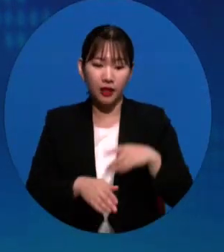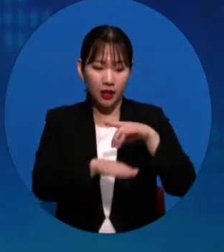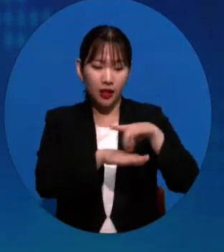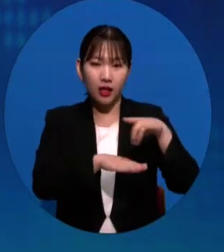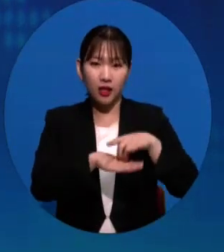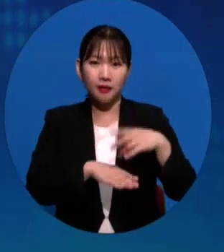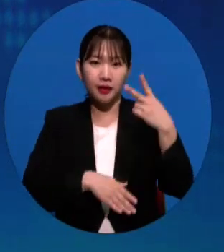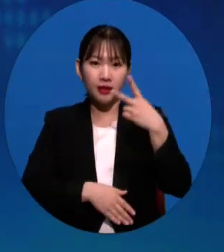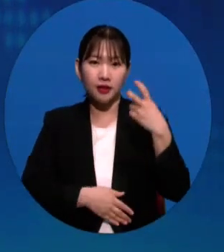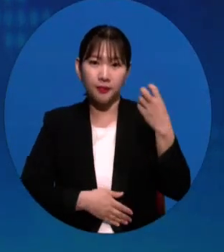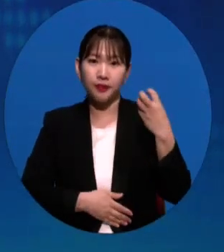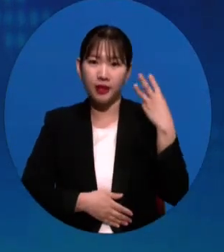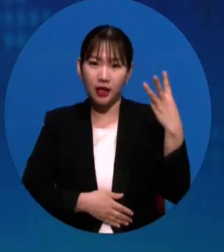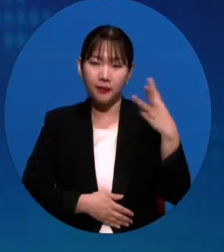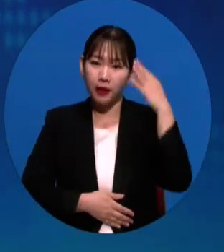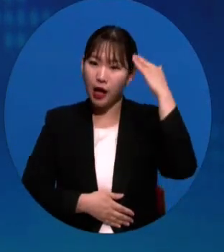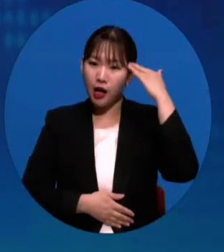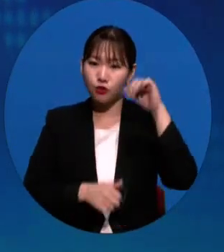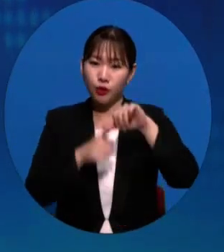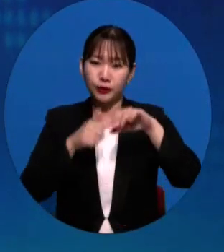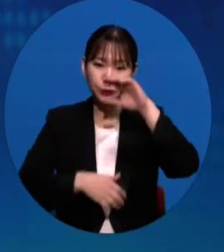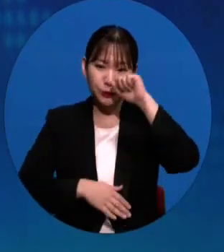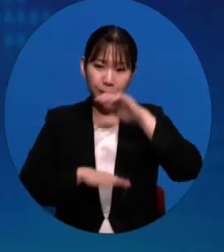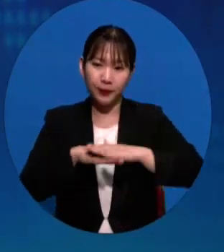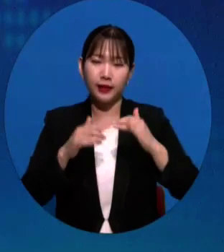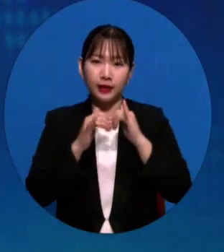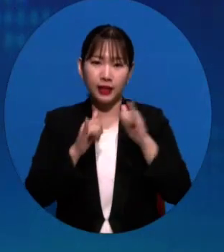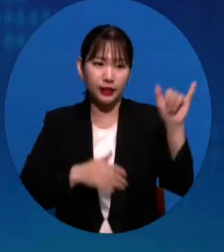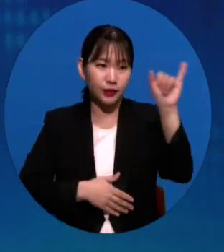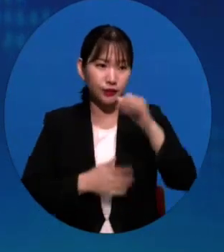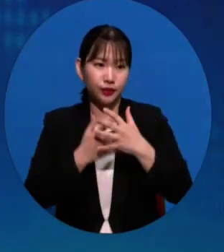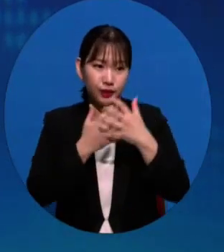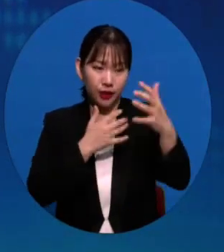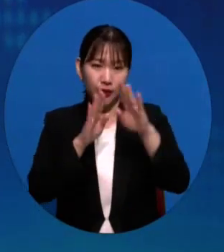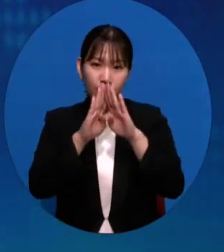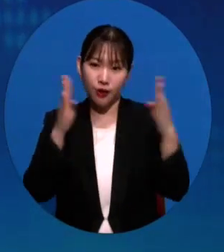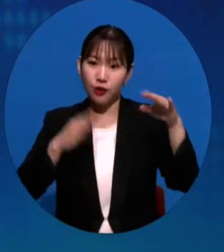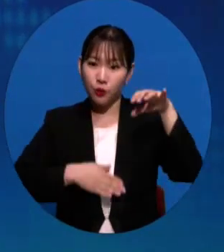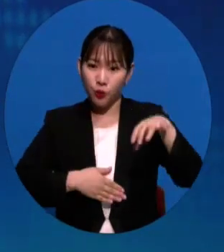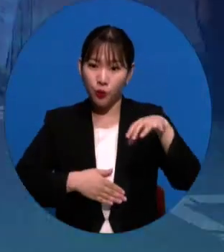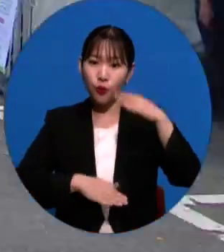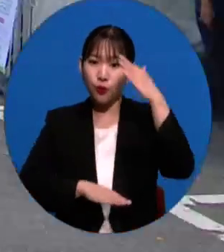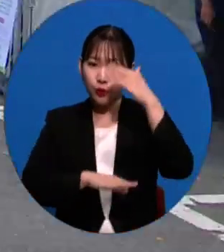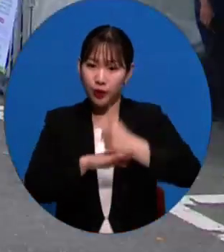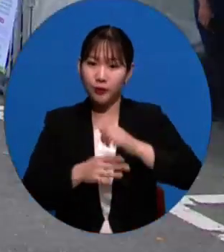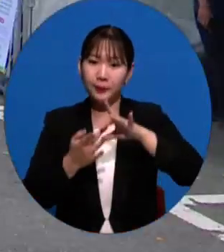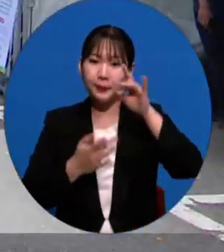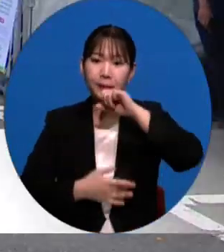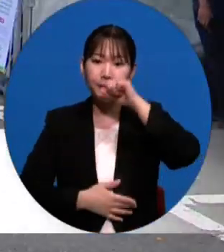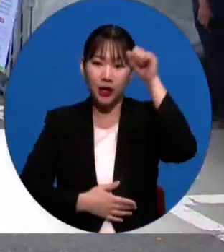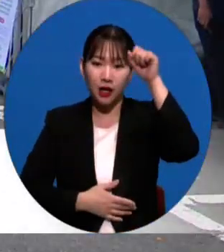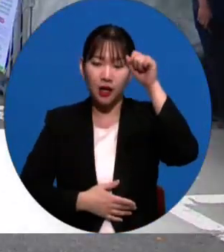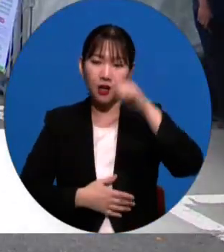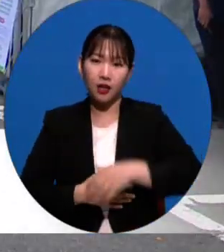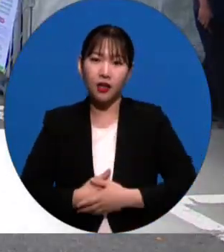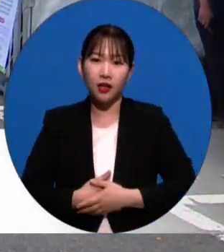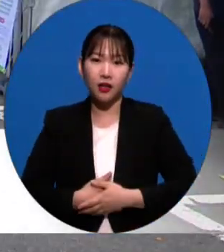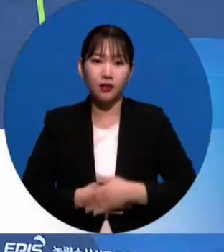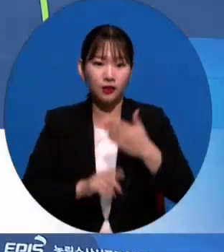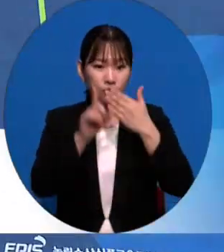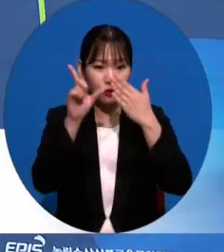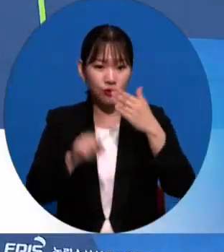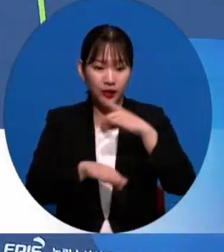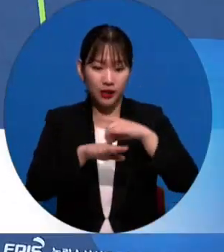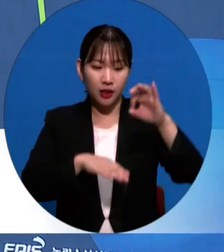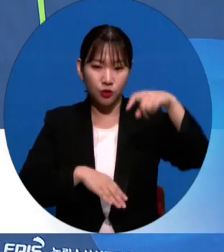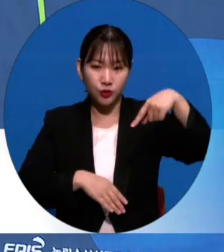해남군이 2023 한국 친환경 농업인 전국대회 개최지로 최종 선정됐습니다. 오는 9월